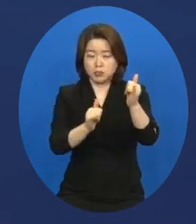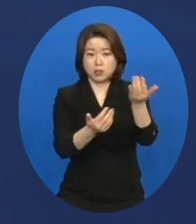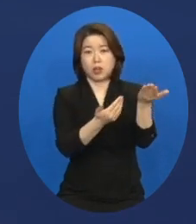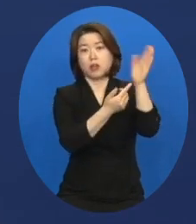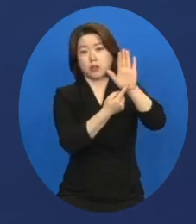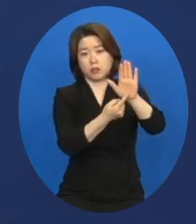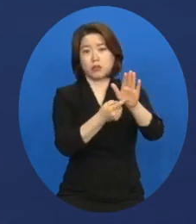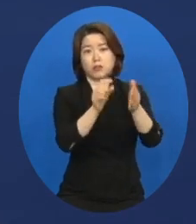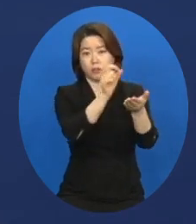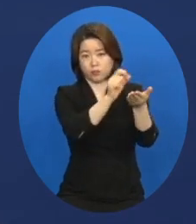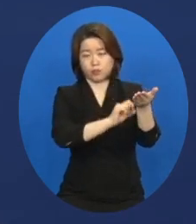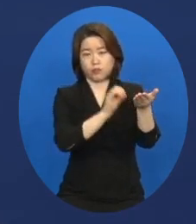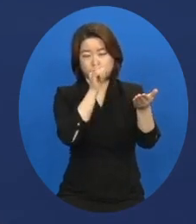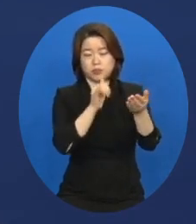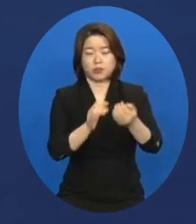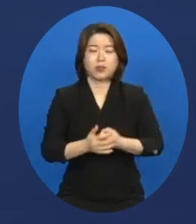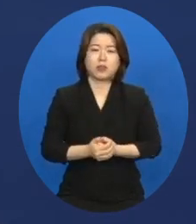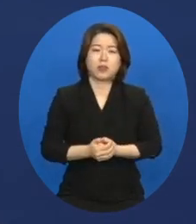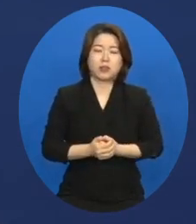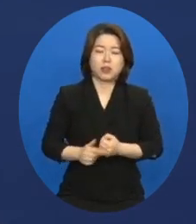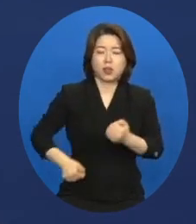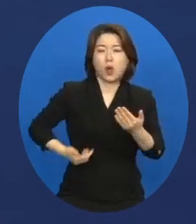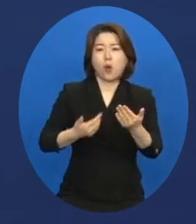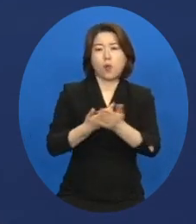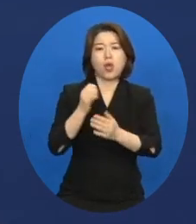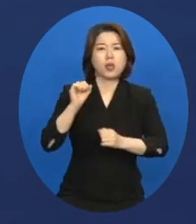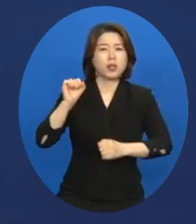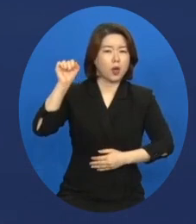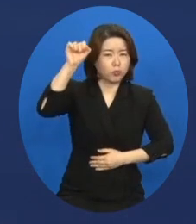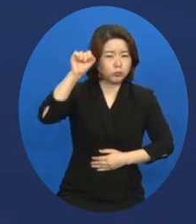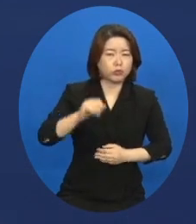있습니다. 이런 회개운동이